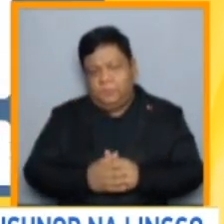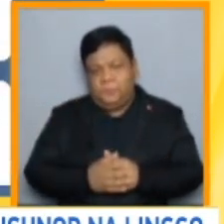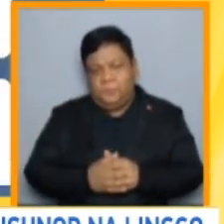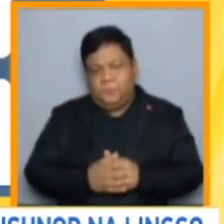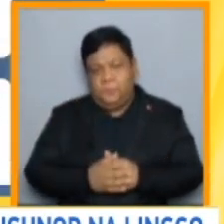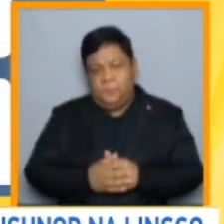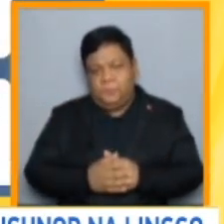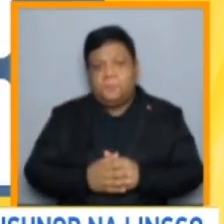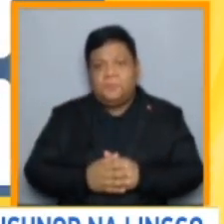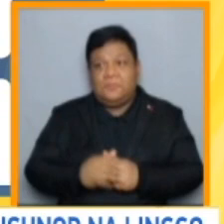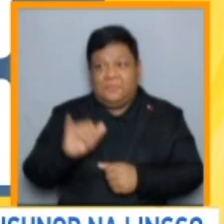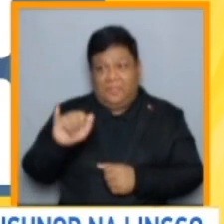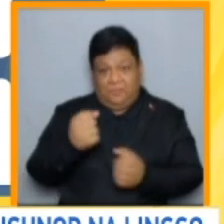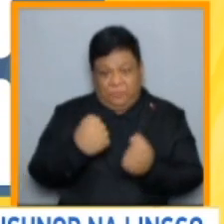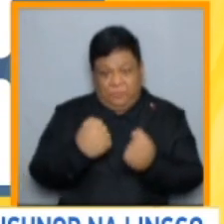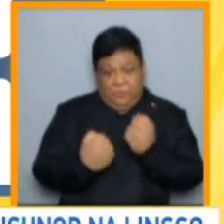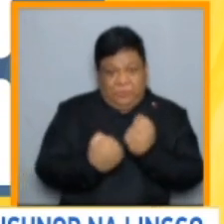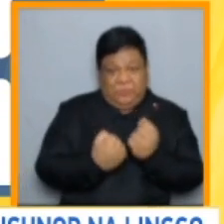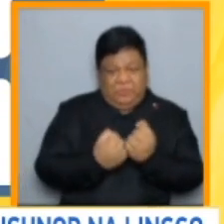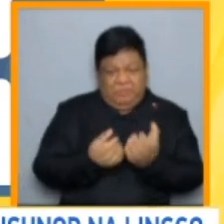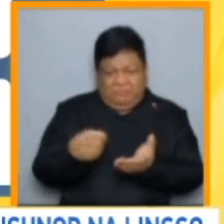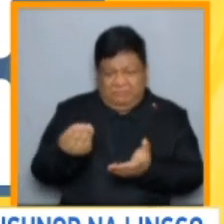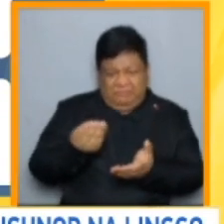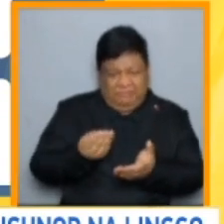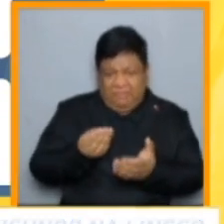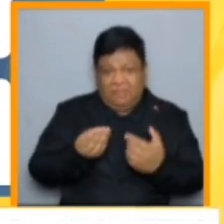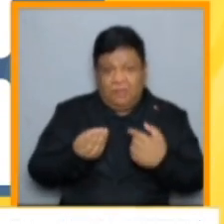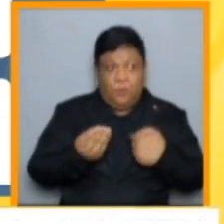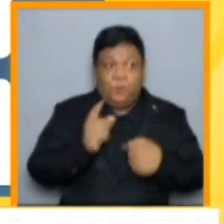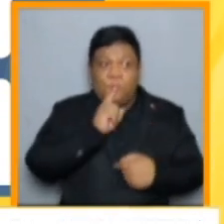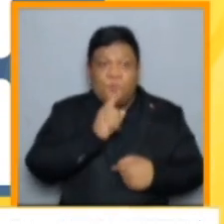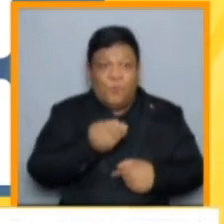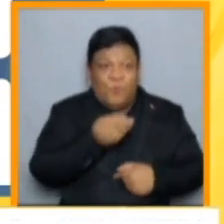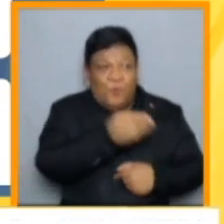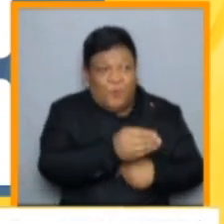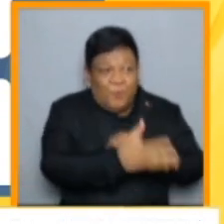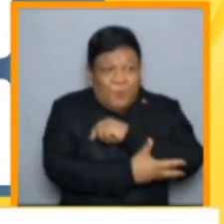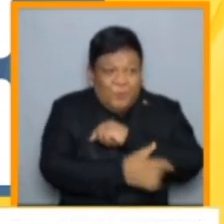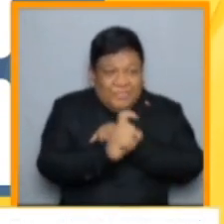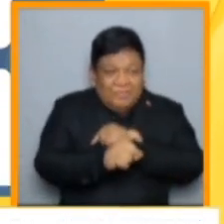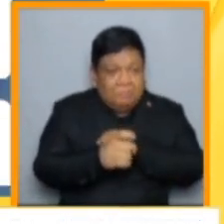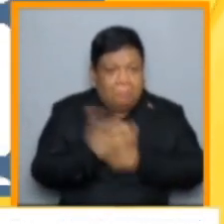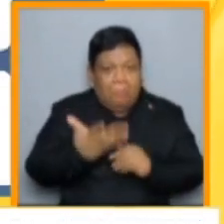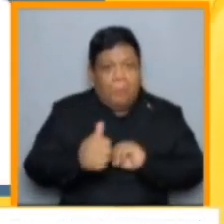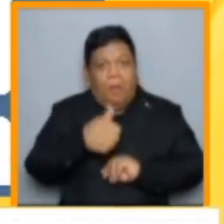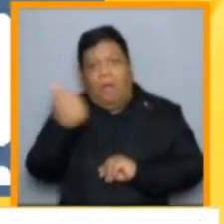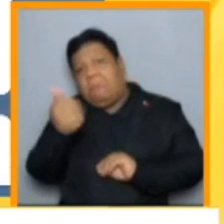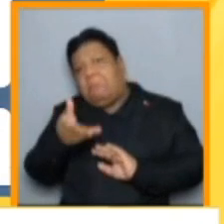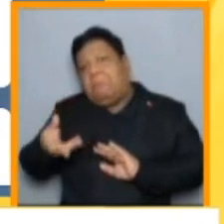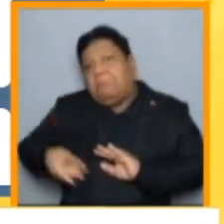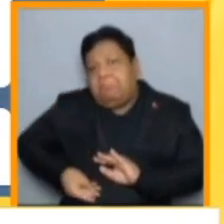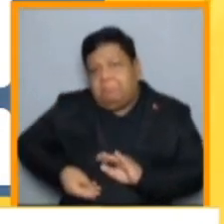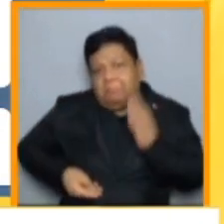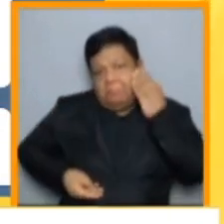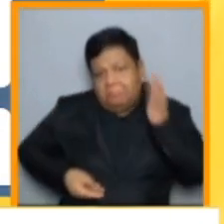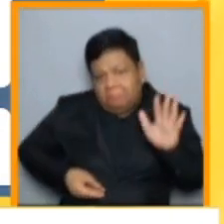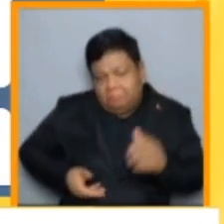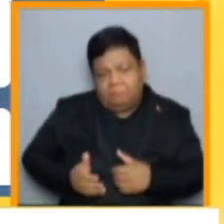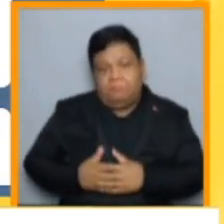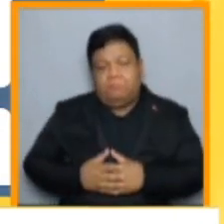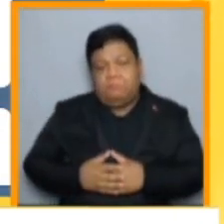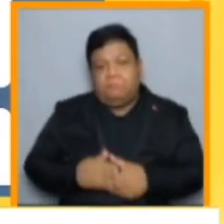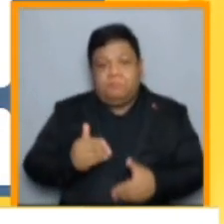sa iba pa makarating imbis na sa tunay na nangangailangan. Pabor naman si Maricar Saludes sa 200 pesos na